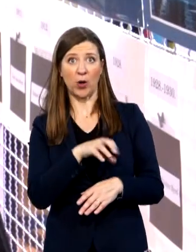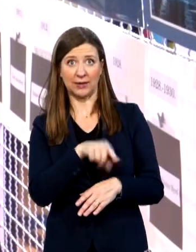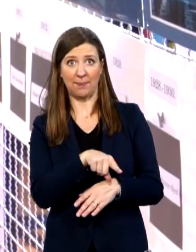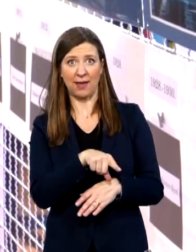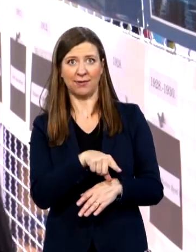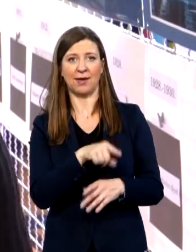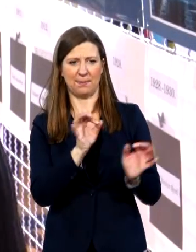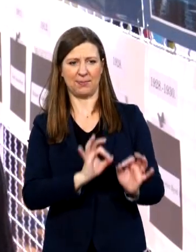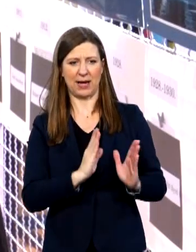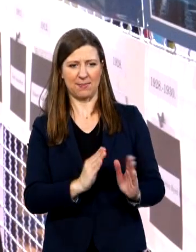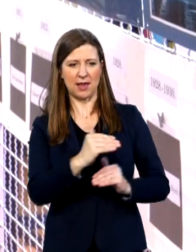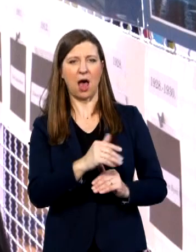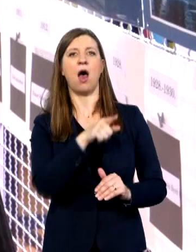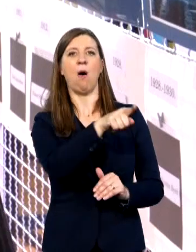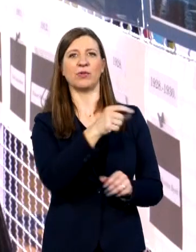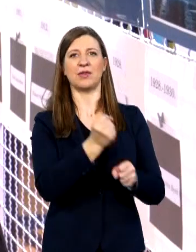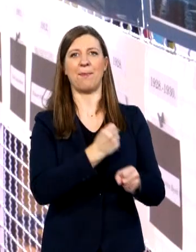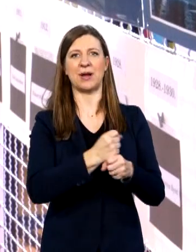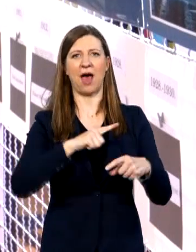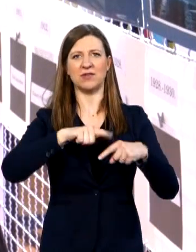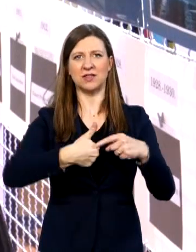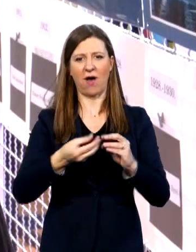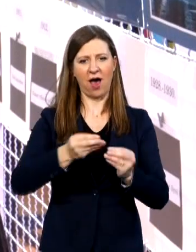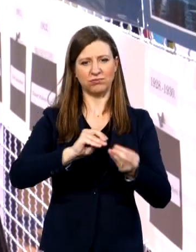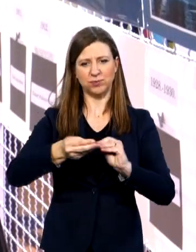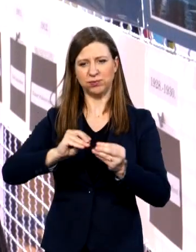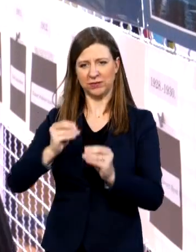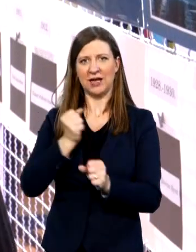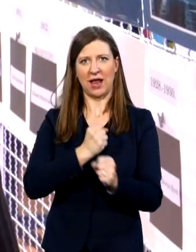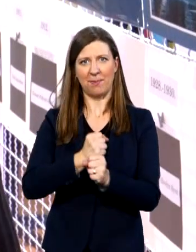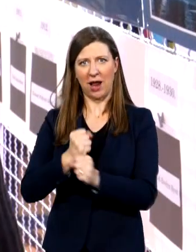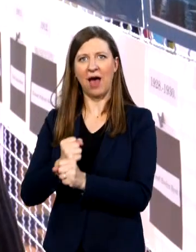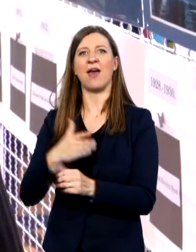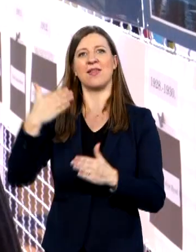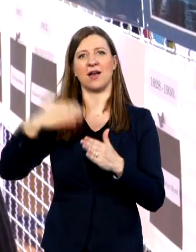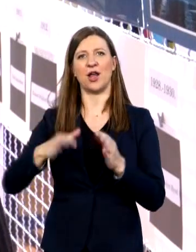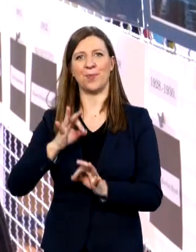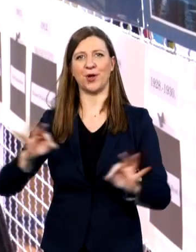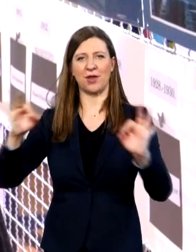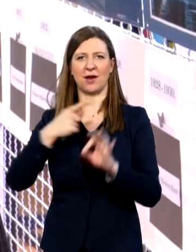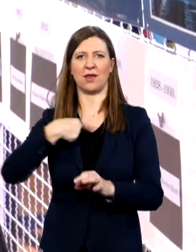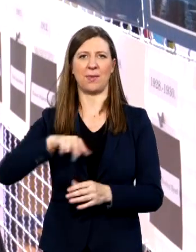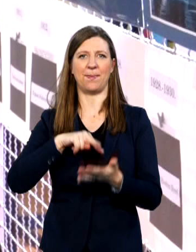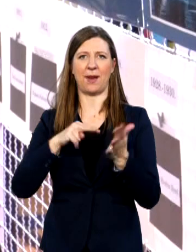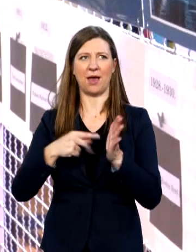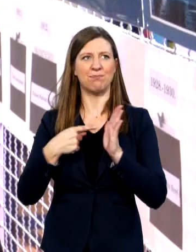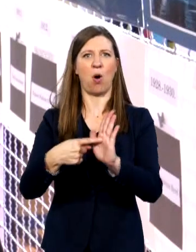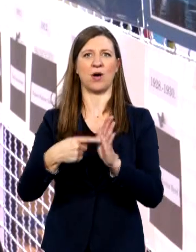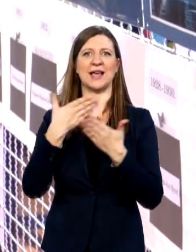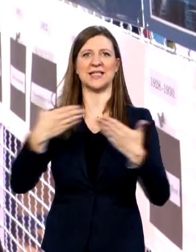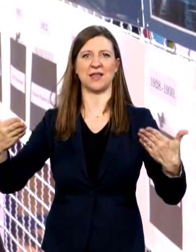stvari od prethodno prikupljenog otpada koje će na kraju biti izložene na jednoj izložbi na kraju projekta.